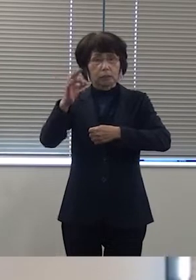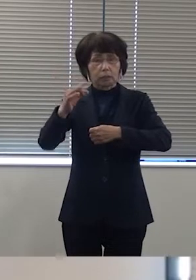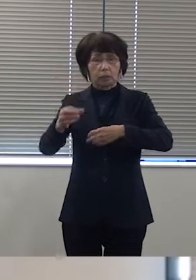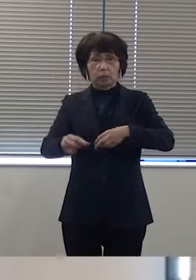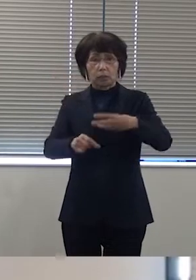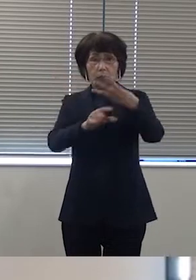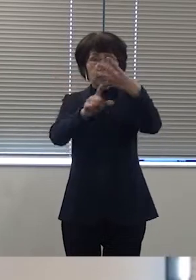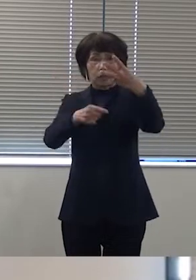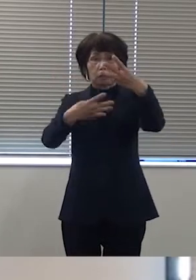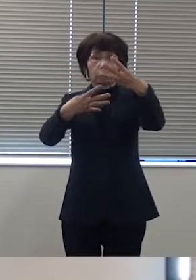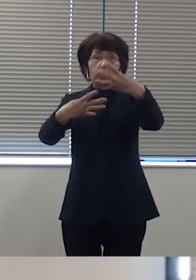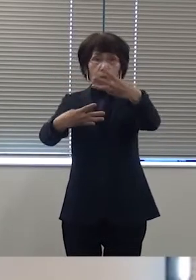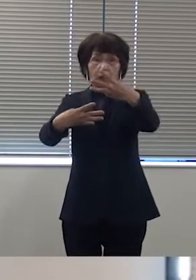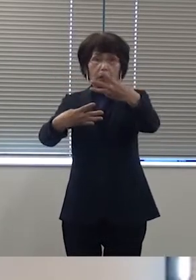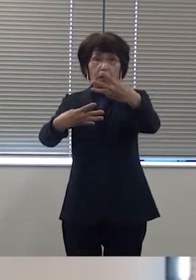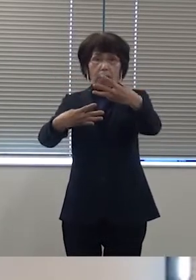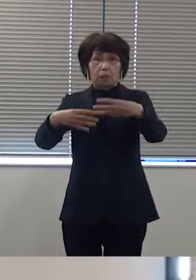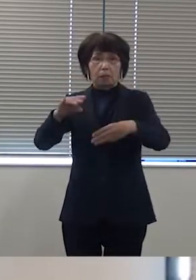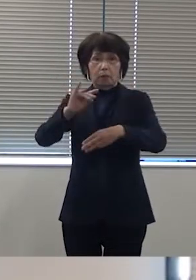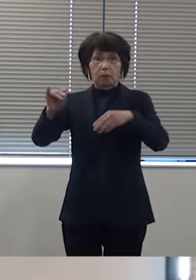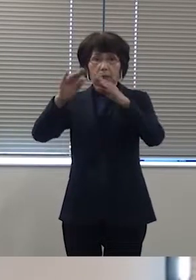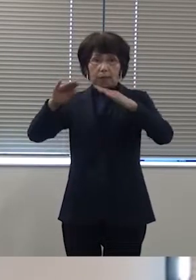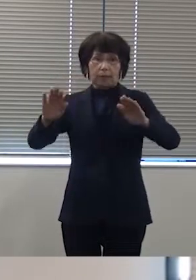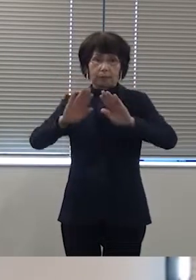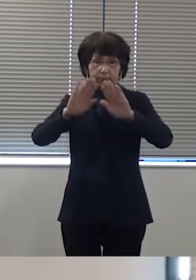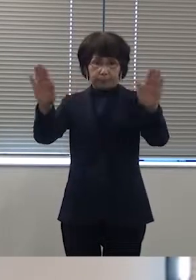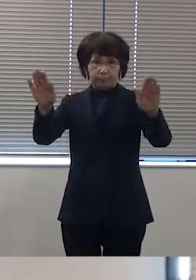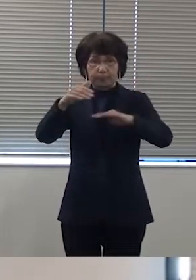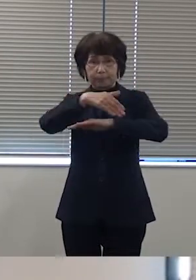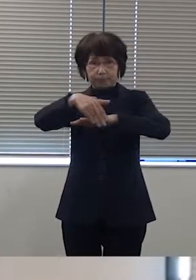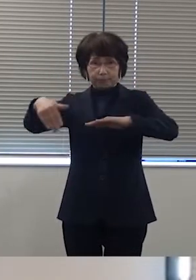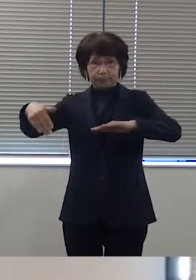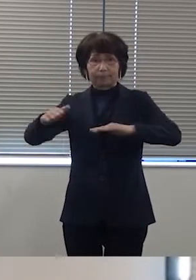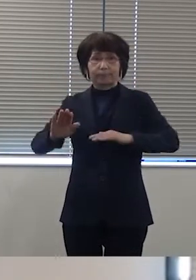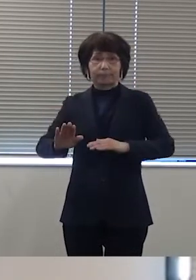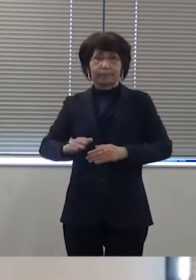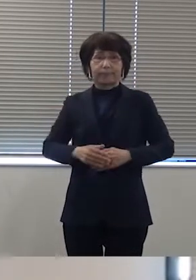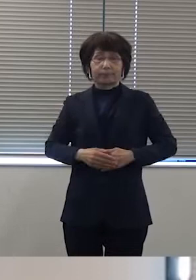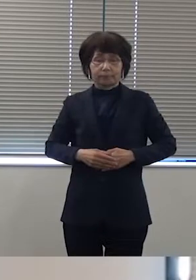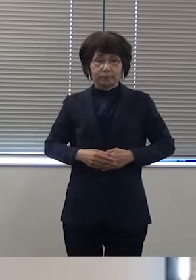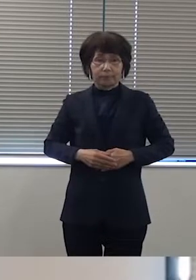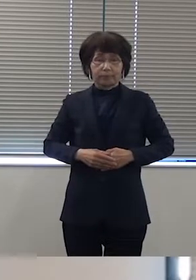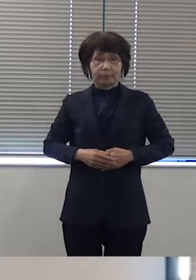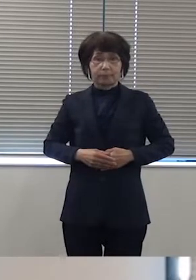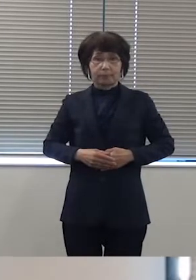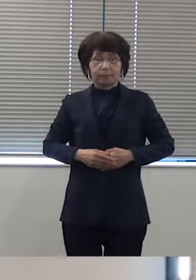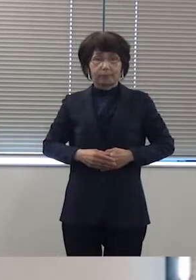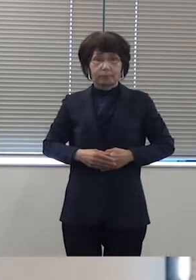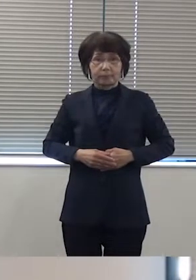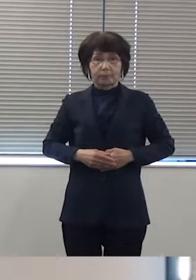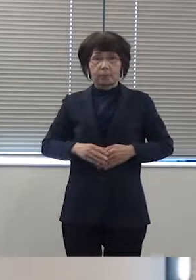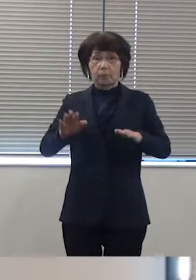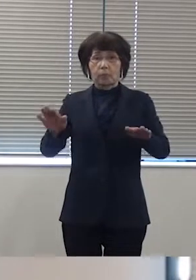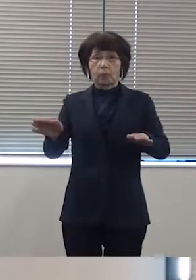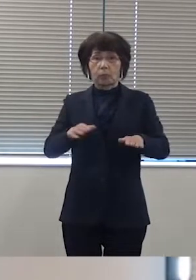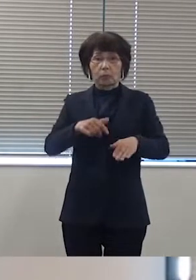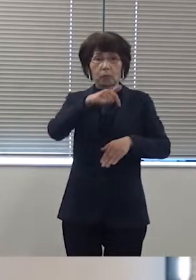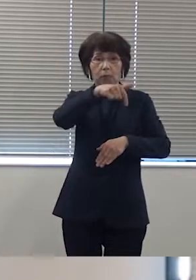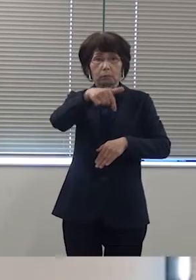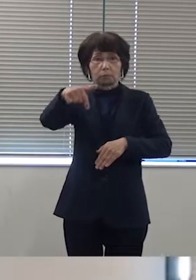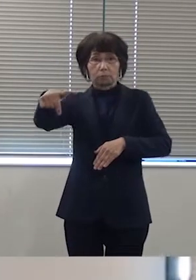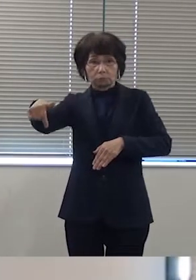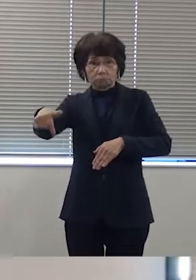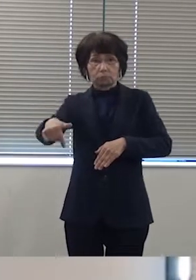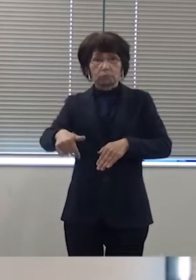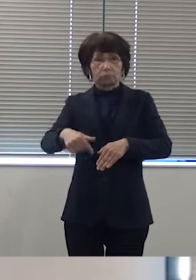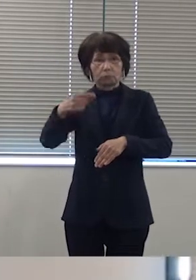金曜日3月4日の開会ということになっております。それで議会ではですね、今日から各部局